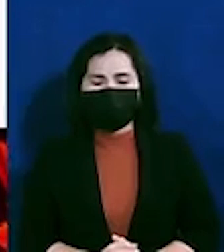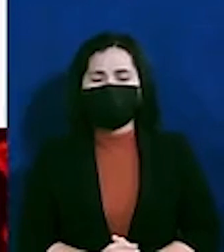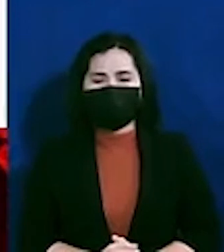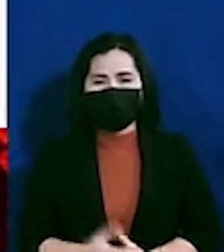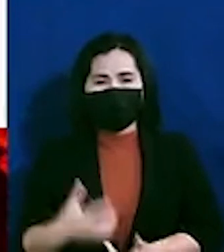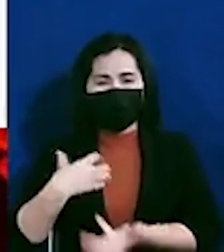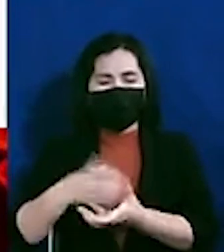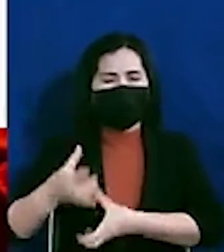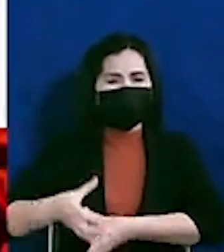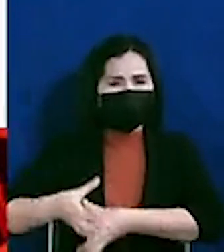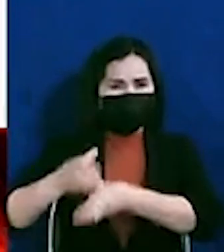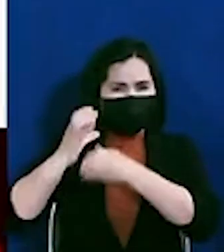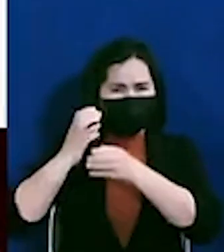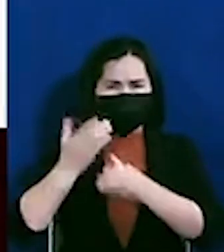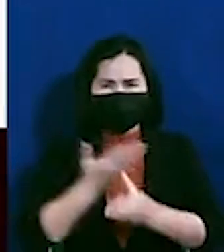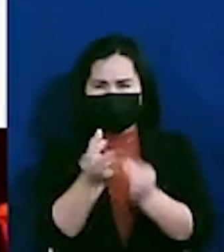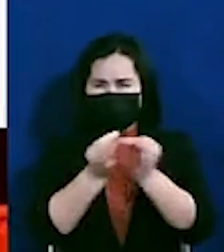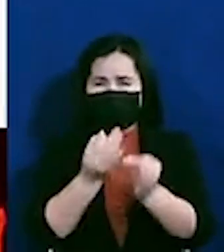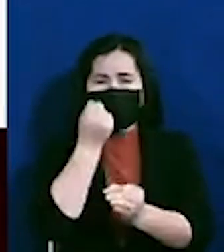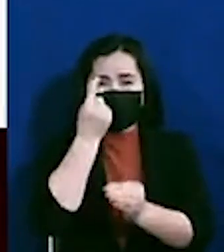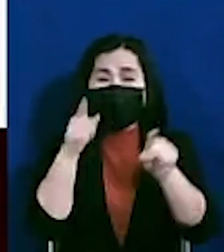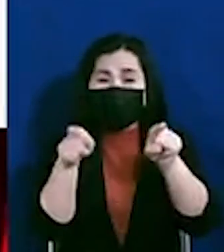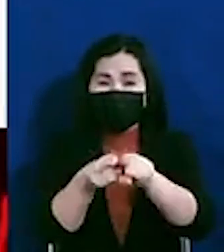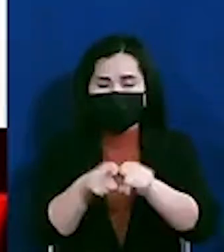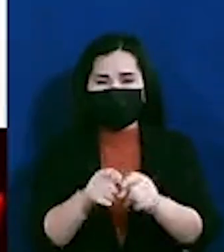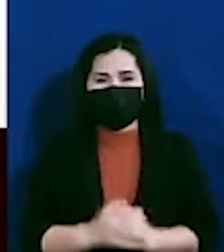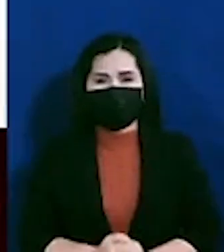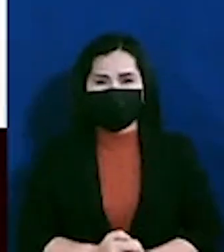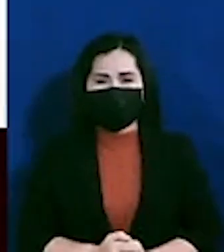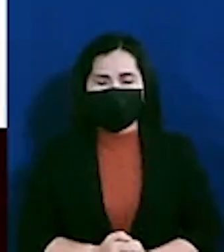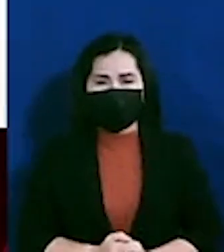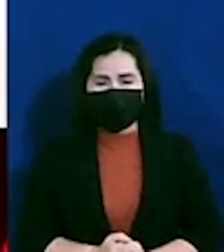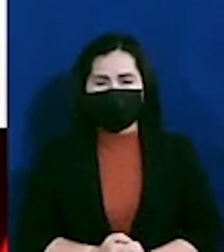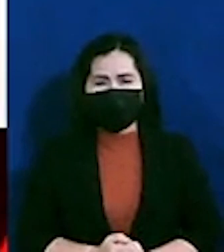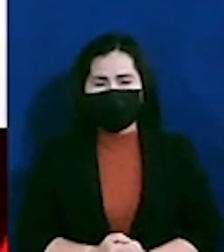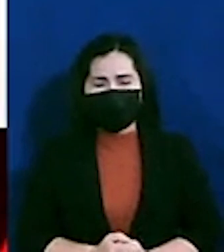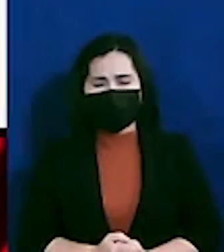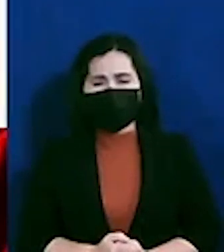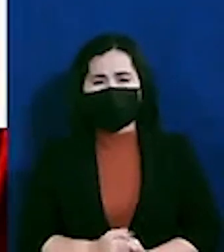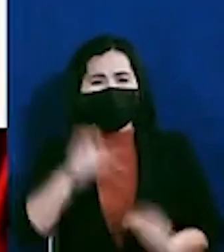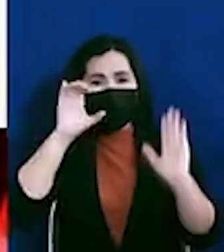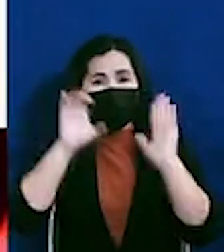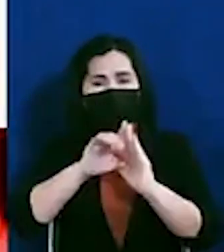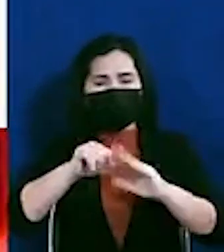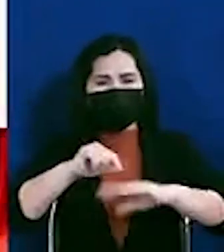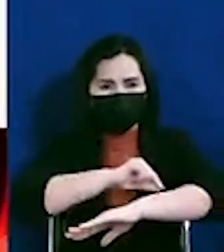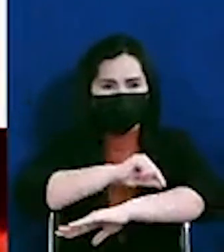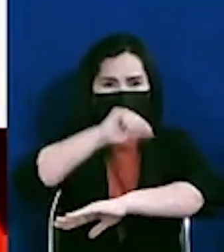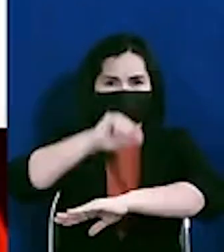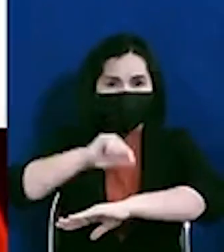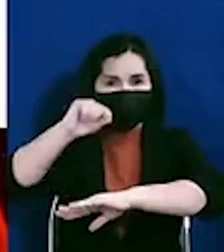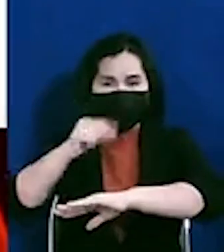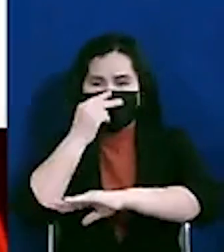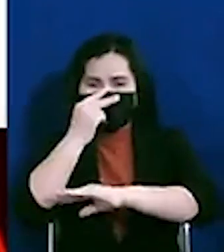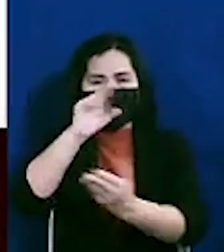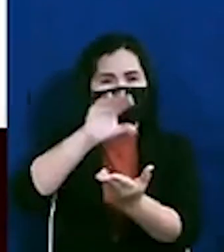นิดเดียวนะครับเพื่อให้พวกเราเข้าใจตรงกันนะครับปกติเนี่ยนะครับครับที่ท่านเห็นเนี่ยนะครับพวกงานเมื่อเรา